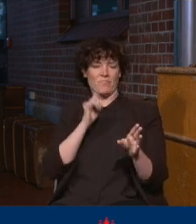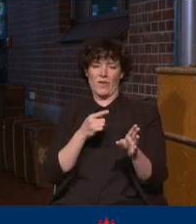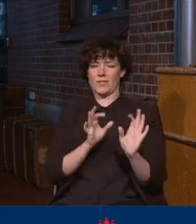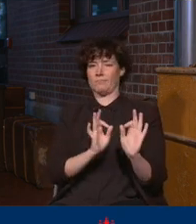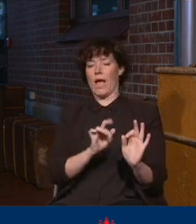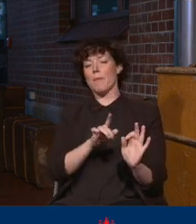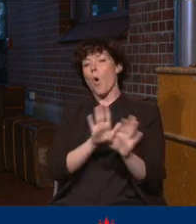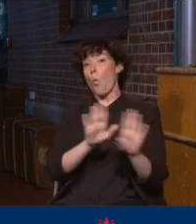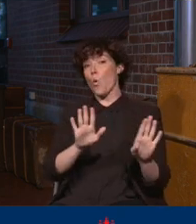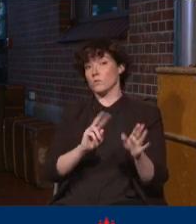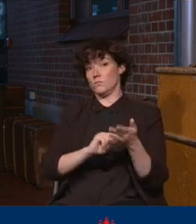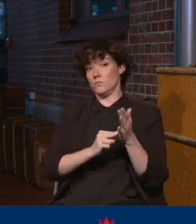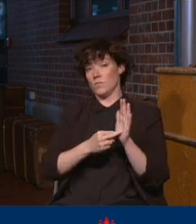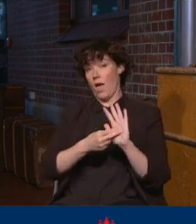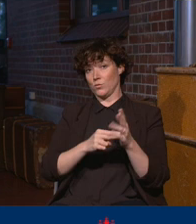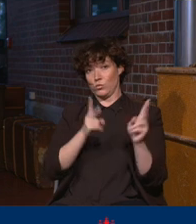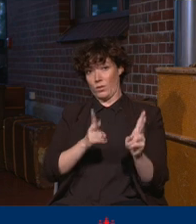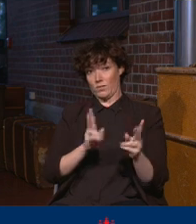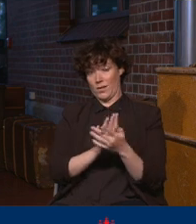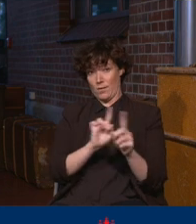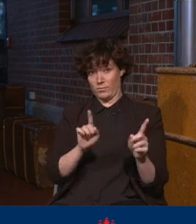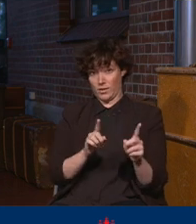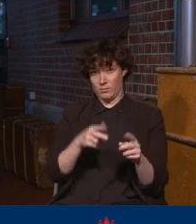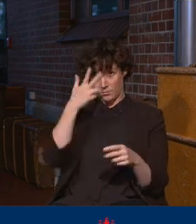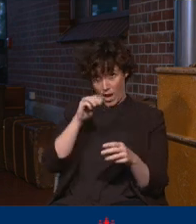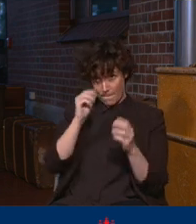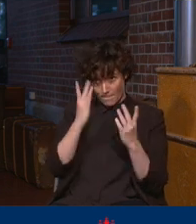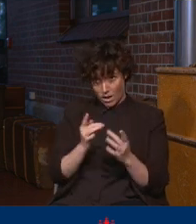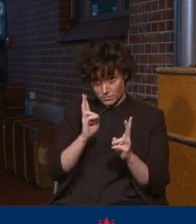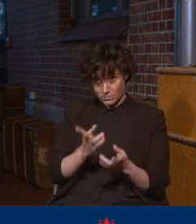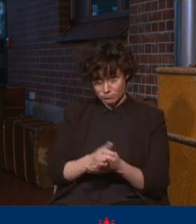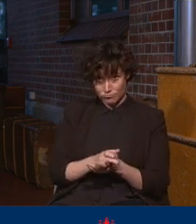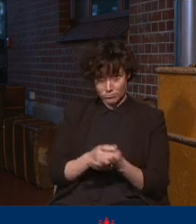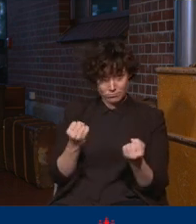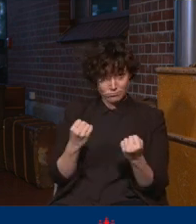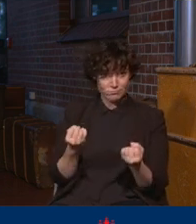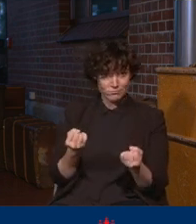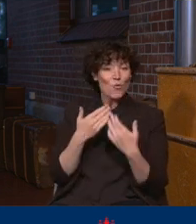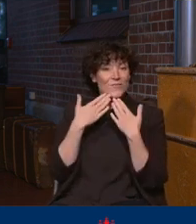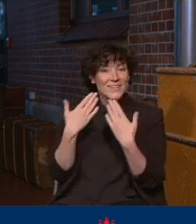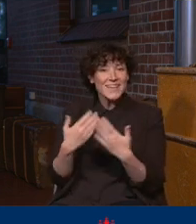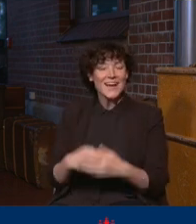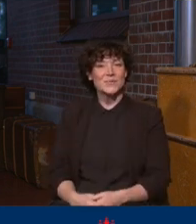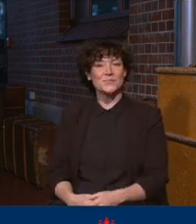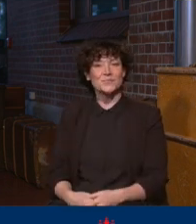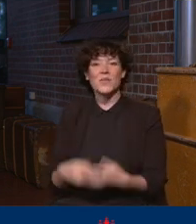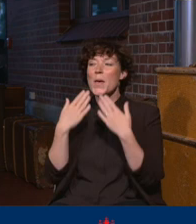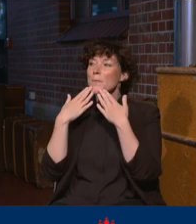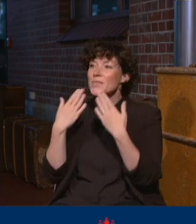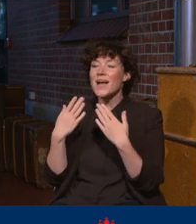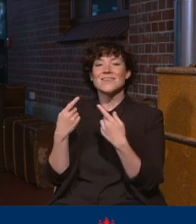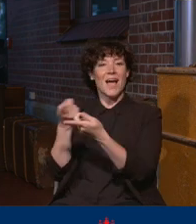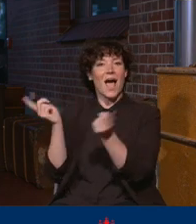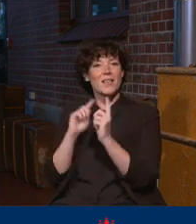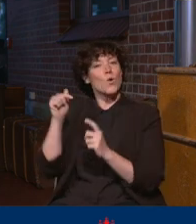nicht gehen der marke ok vielen dank ich bedanke mich bei allen die heute hier